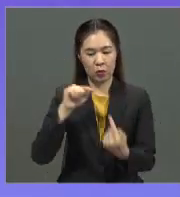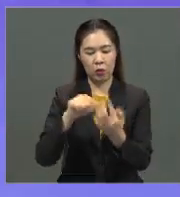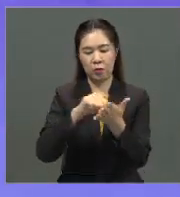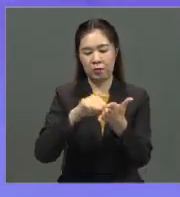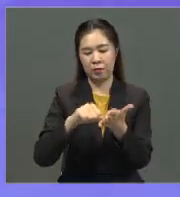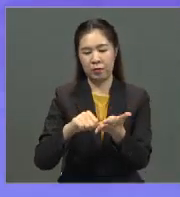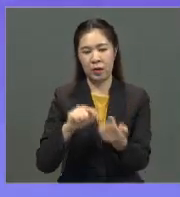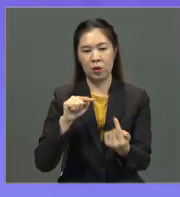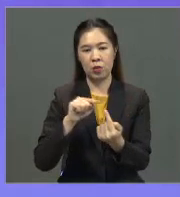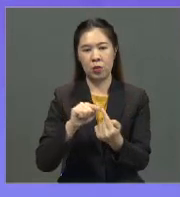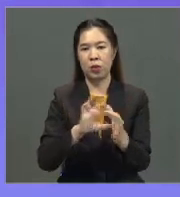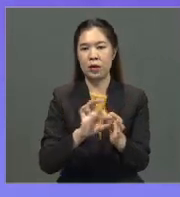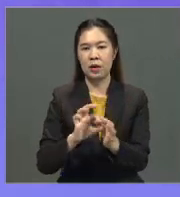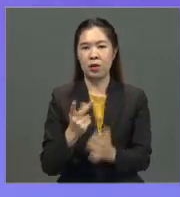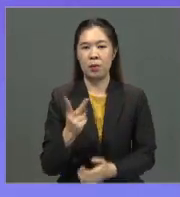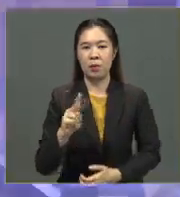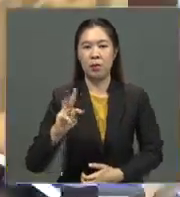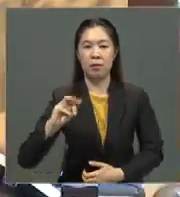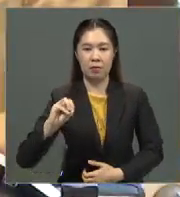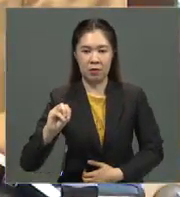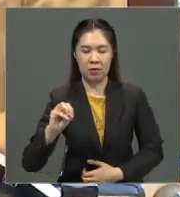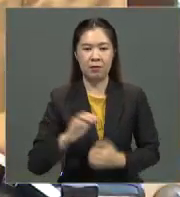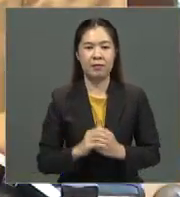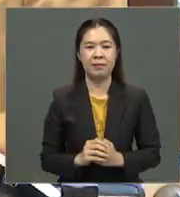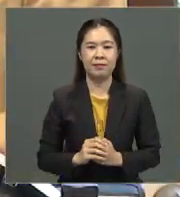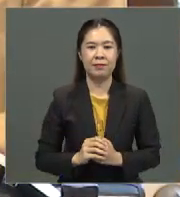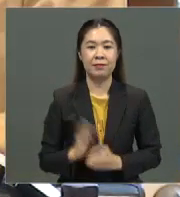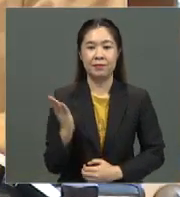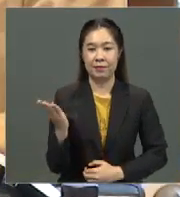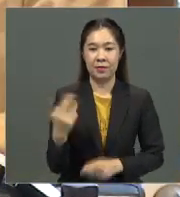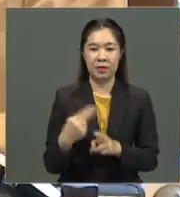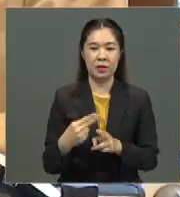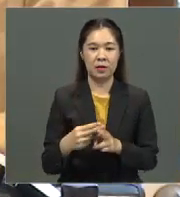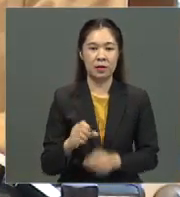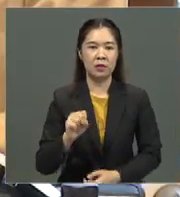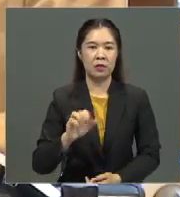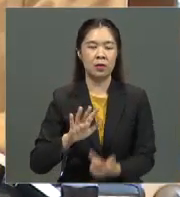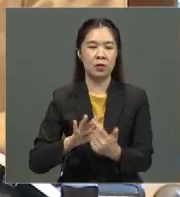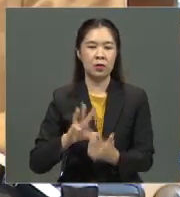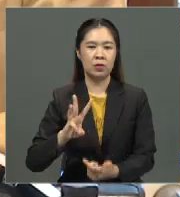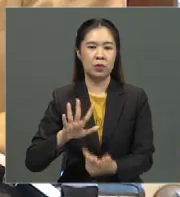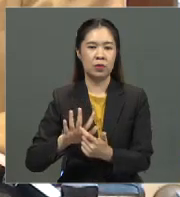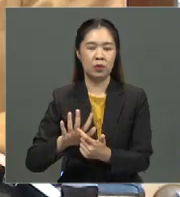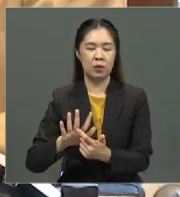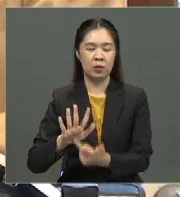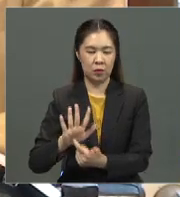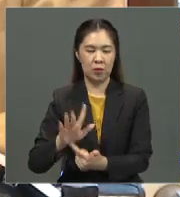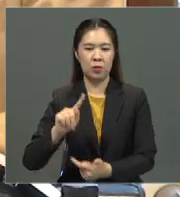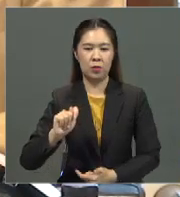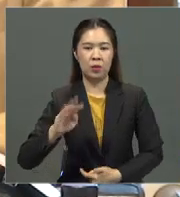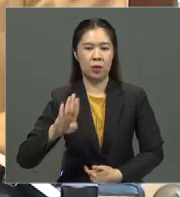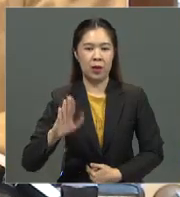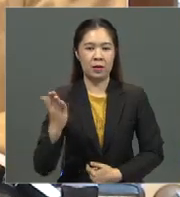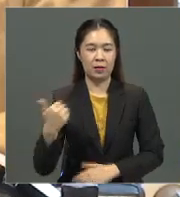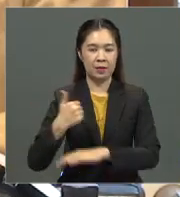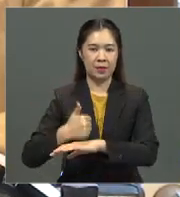ด้วยความสบายใจนะครับภาพบรรยากาศที่คุณผู้ชมเห็นอยู่ก็คือคุณสุวัฒน์ลิปตพันลบนะครับประธานที่ปรึกษาและก็แกนนำพรรคชาติพัฒนานะ